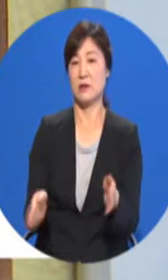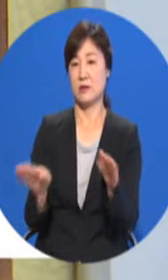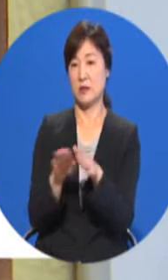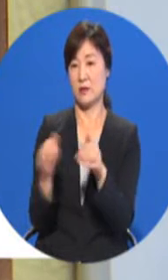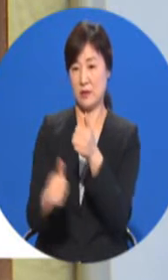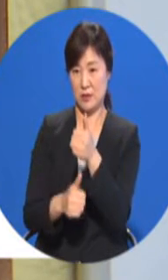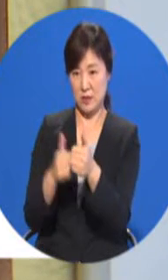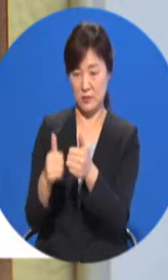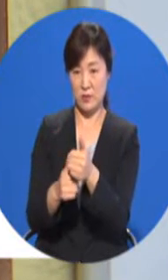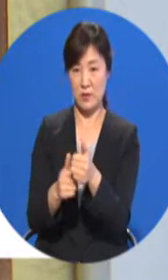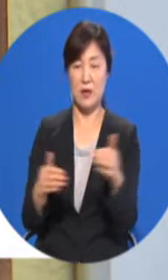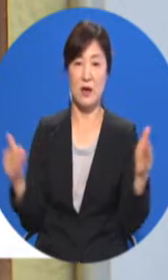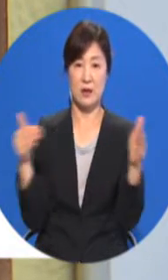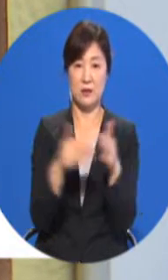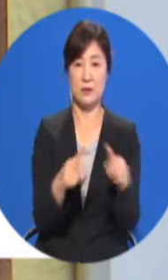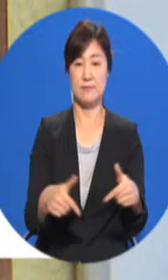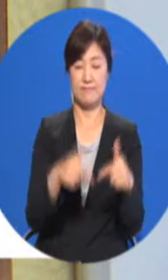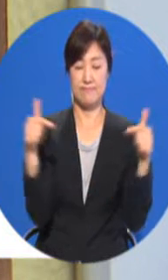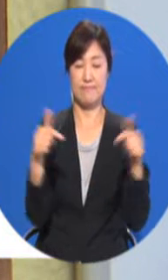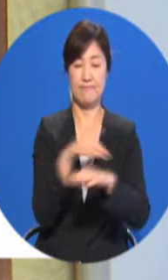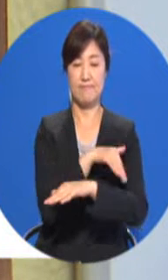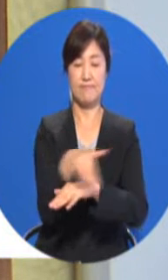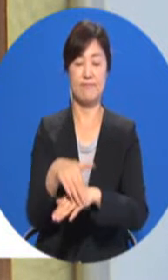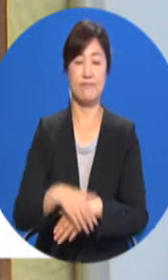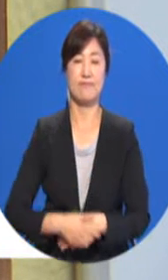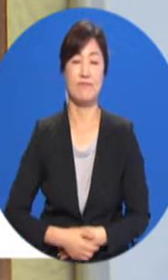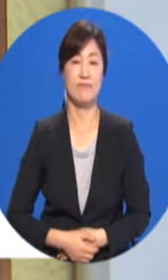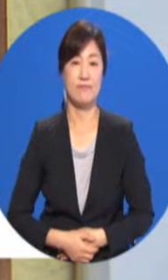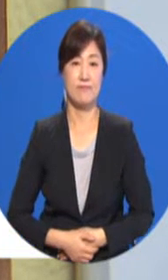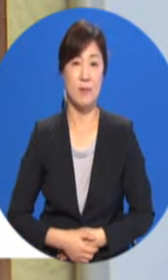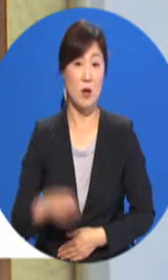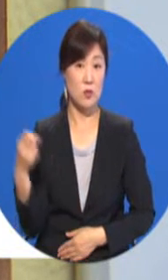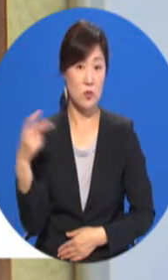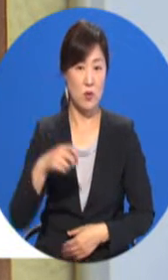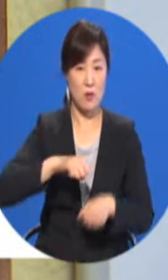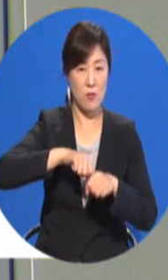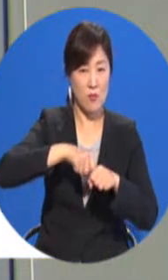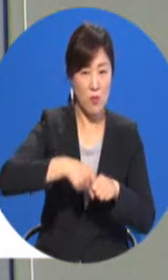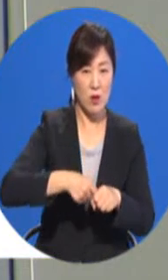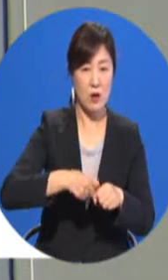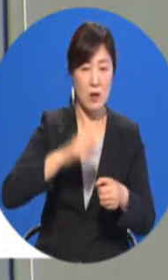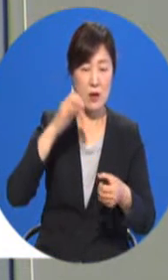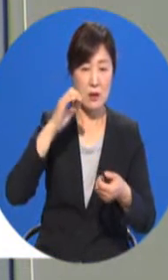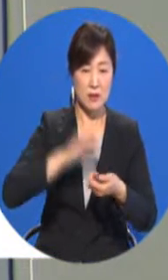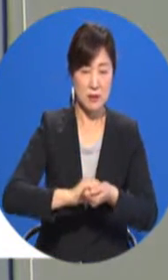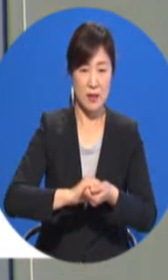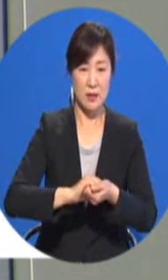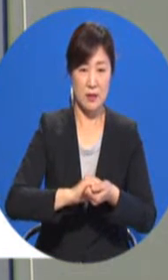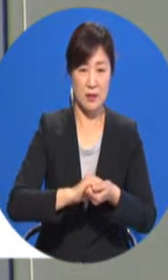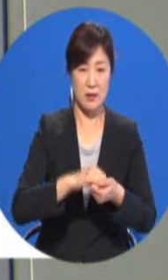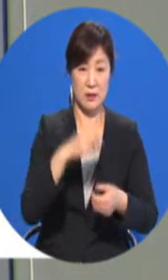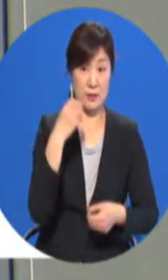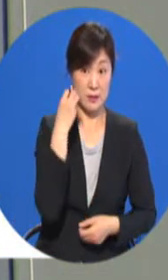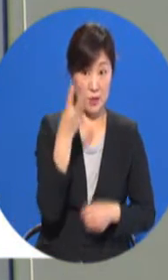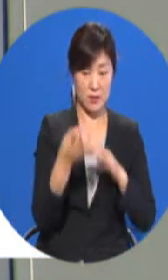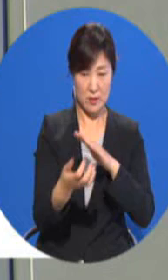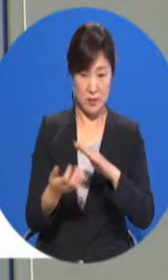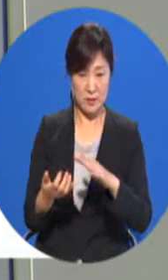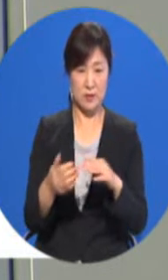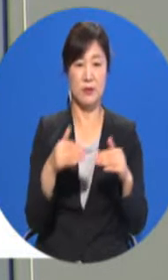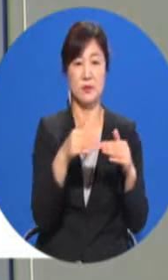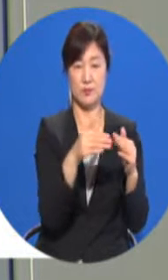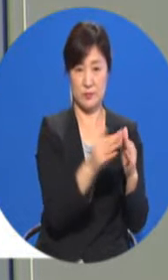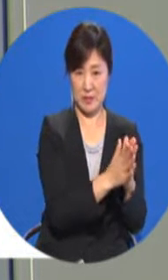지원받는 유관단체 임직원까지로 확대하기로 했습니다. 또 징계 시효 만료일 3개월 이전으로 규정된 신고